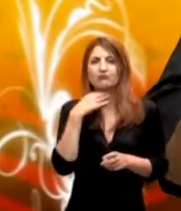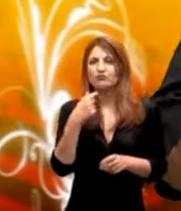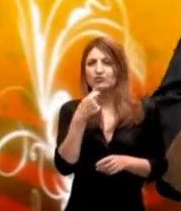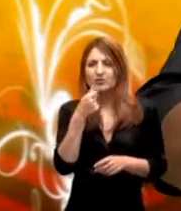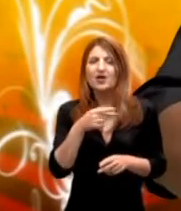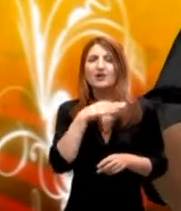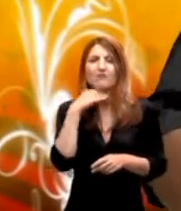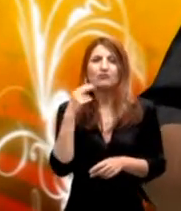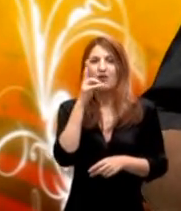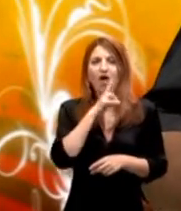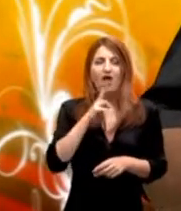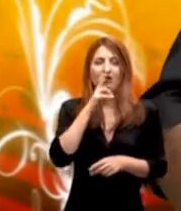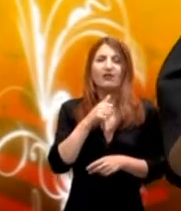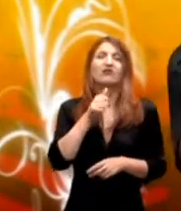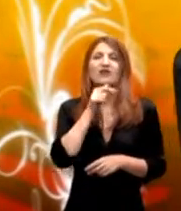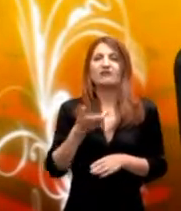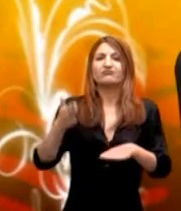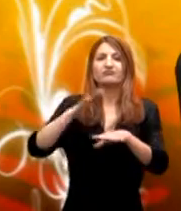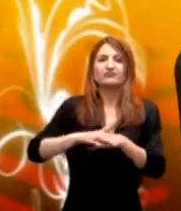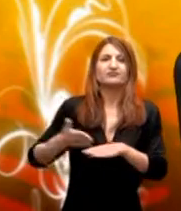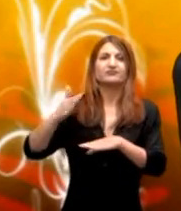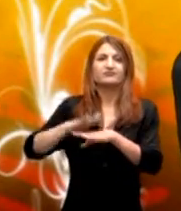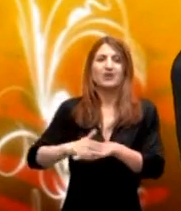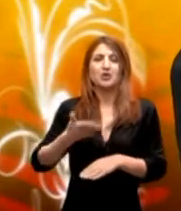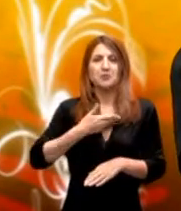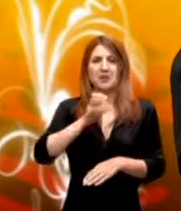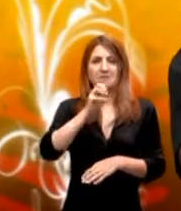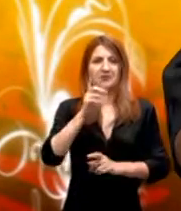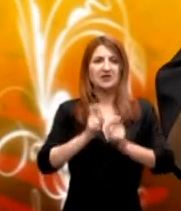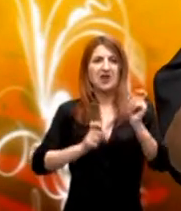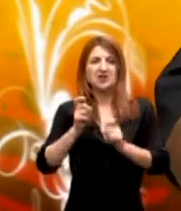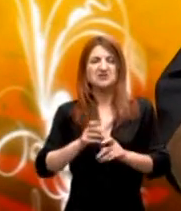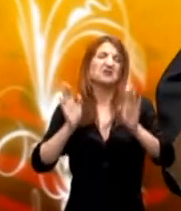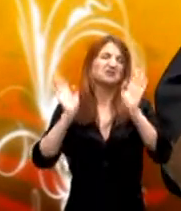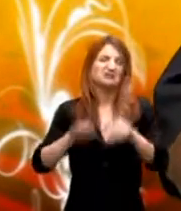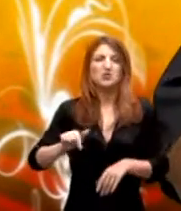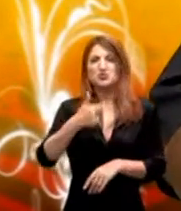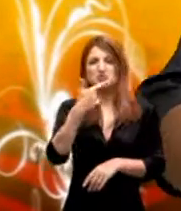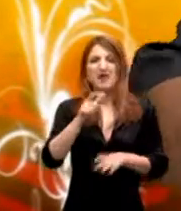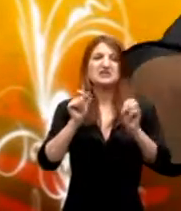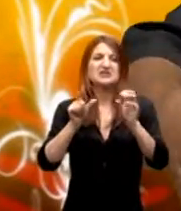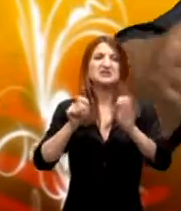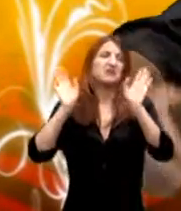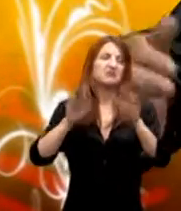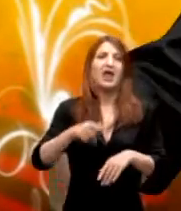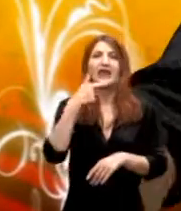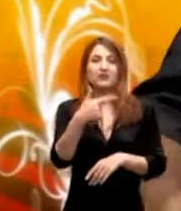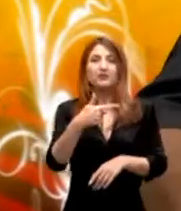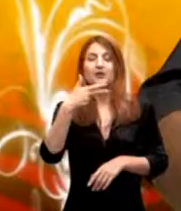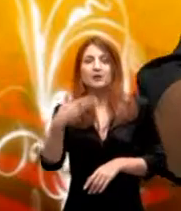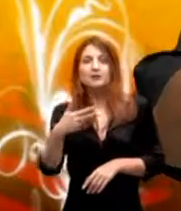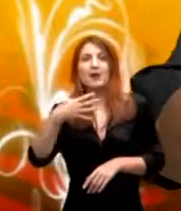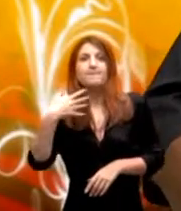i počelo se lagano gomilati. Uh-huh. I kad ti dobiješ 15 kila, pa dobro, dobiješ još 2, 17, pa nije to ništa, 20, 30, 40,